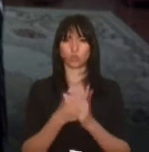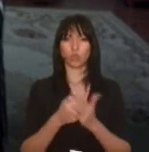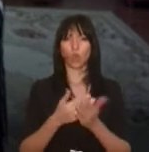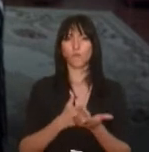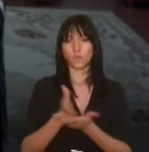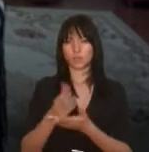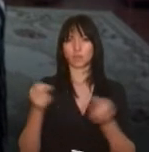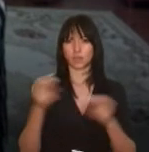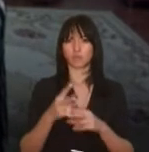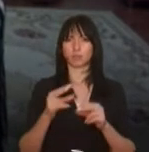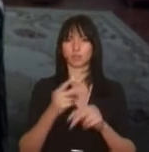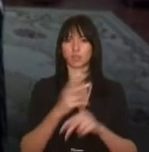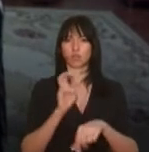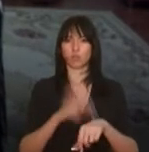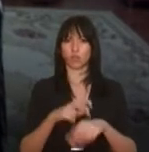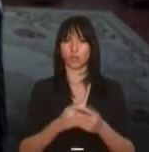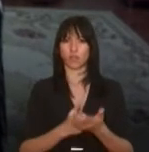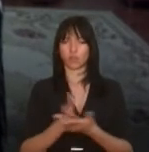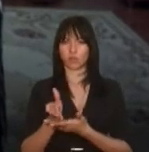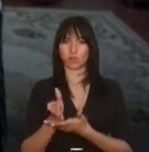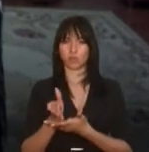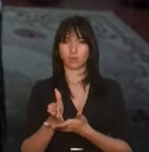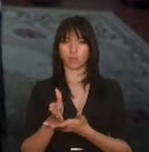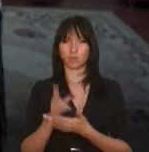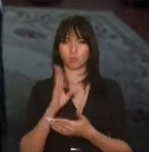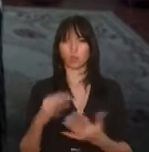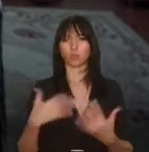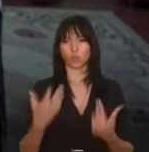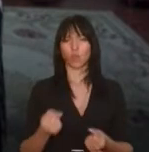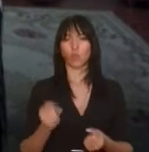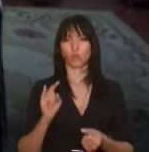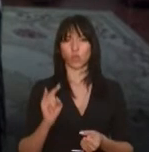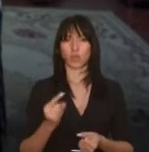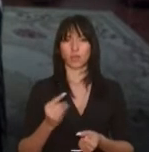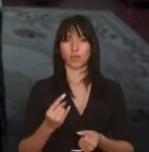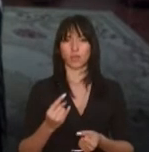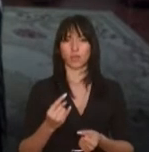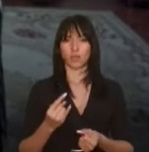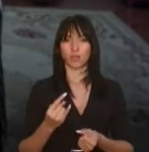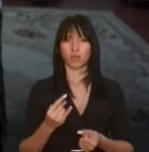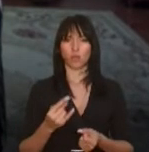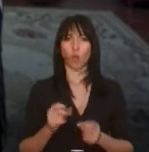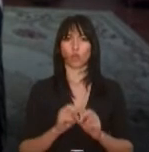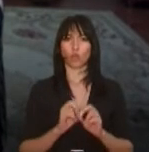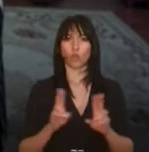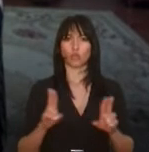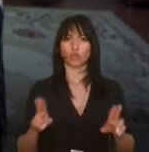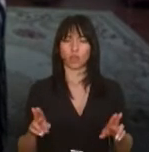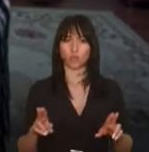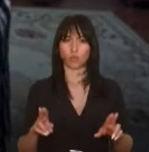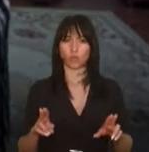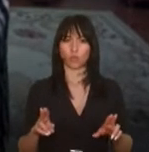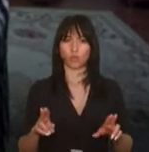для того, щоб далі бути висновок про здоров'я дитини. Одночасно